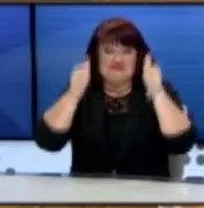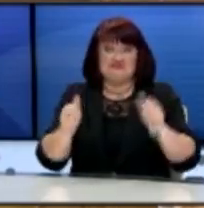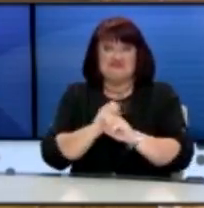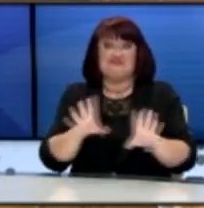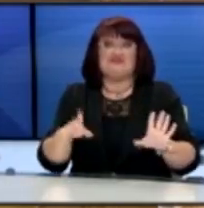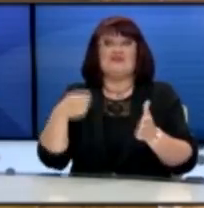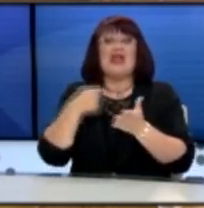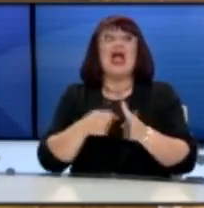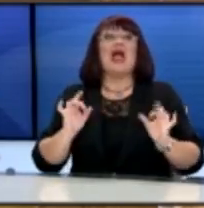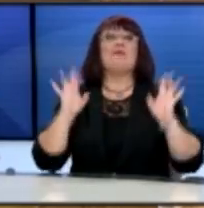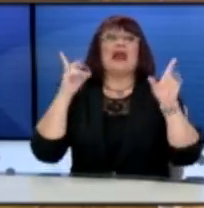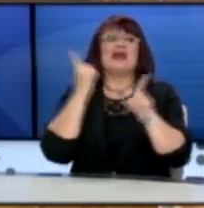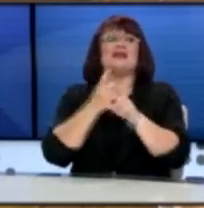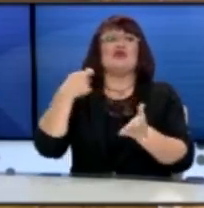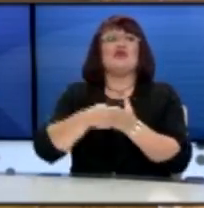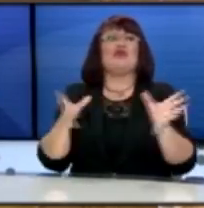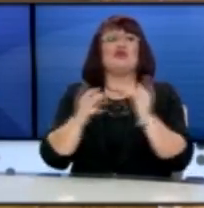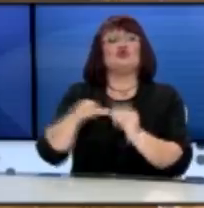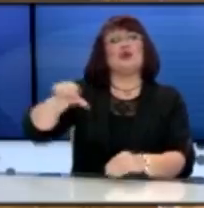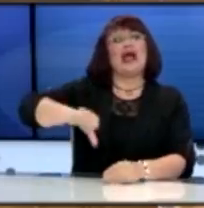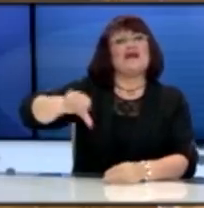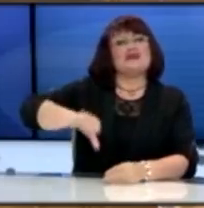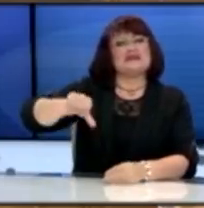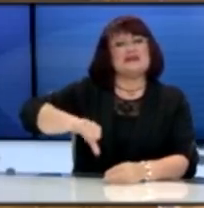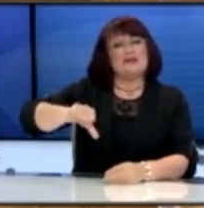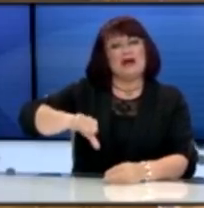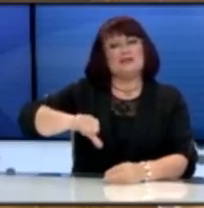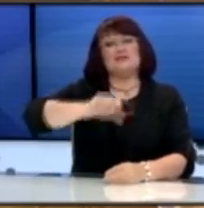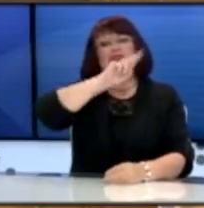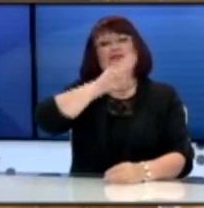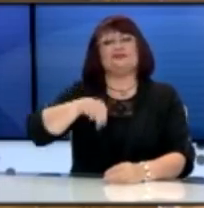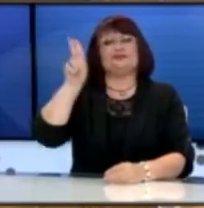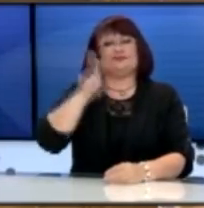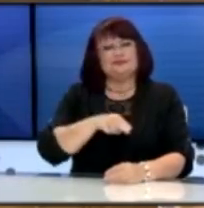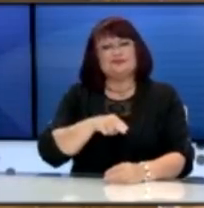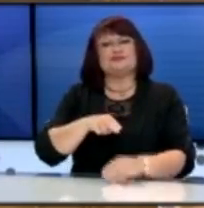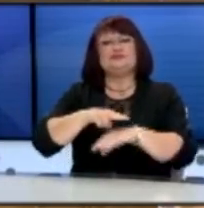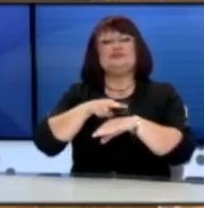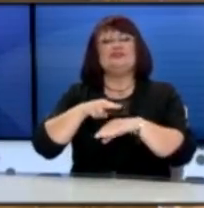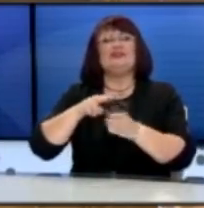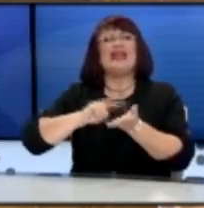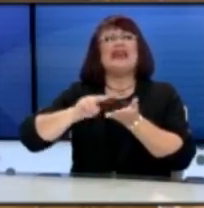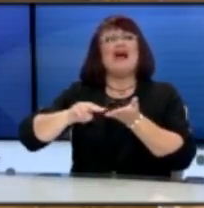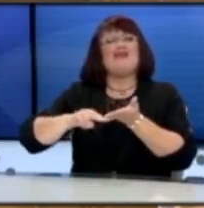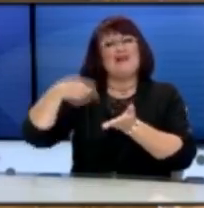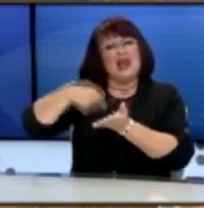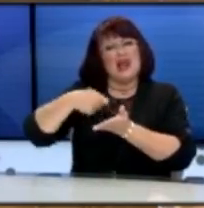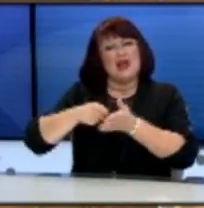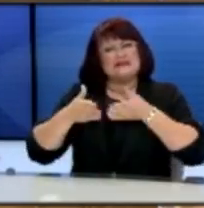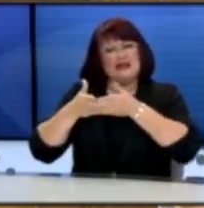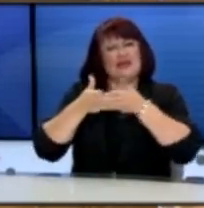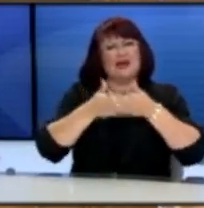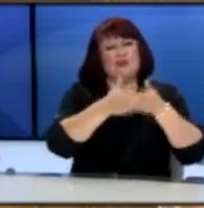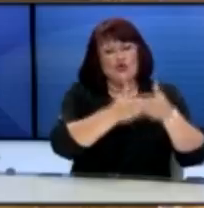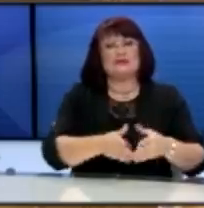την απαλλαγή από τον ειδικό φόρο κατανάλωσης στα καύσιμα, για κατάργηση ναύλων στα ferry boat και άλλα. Η ανακοίνωση